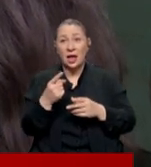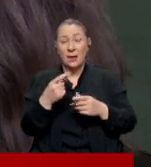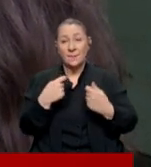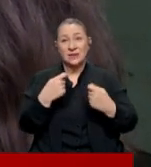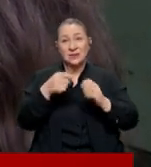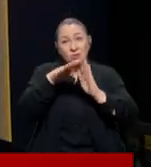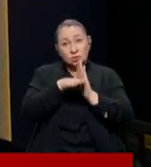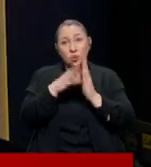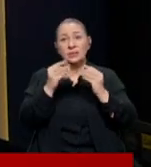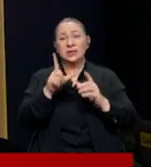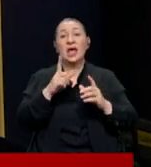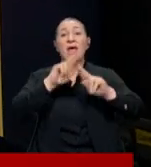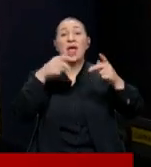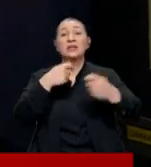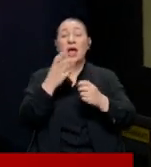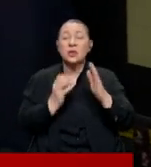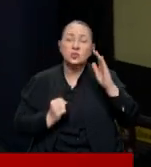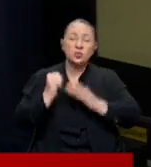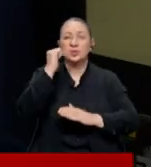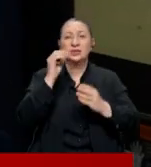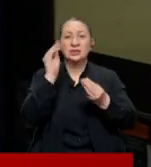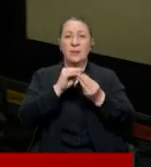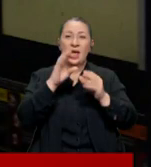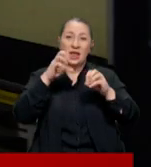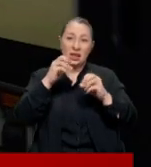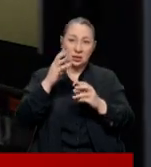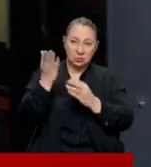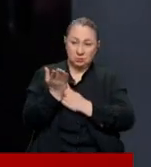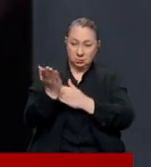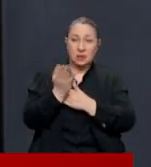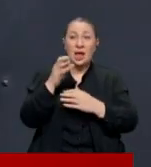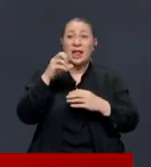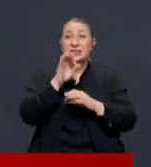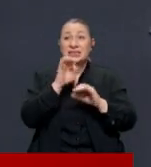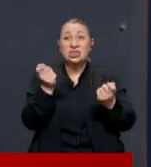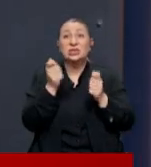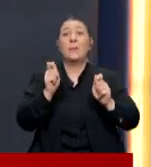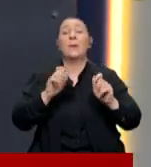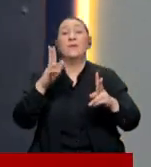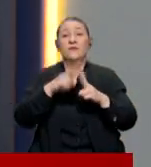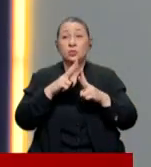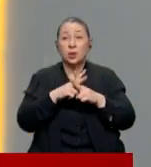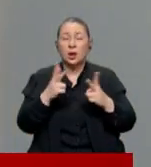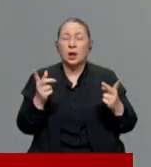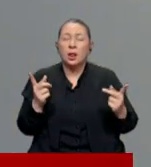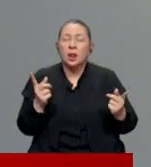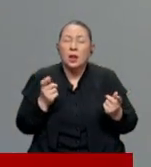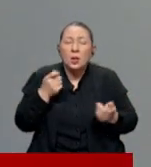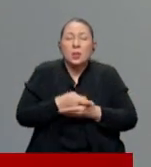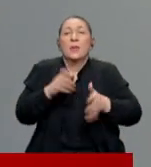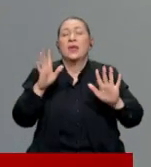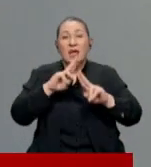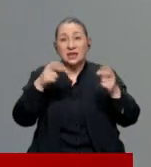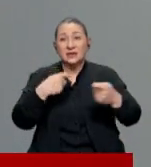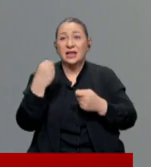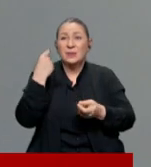gideri düşürülmeli. Esnaf en yüksek zamlı tarifeyle kullanıyor elektriği. Elektriksiz iş yapamayan, faturaların altından kalkamayan esnaf